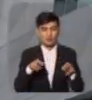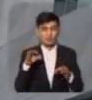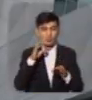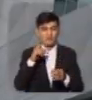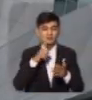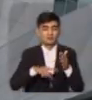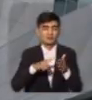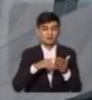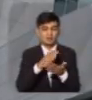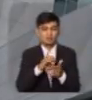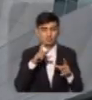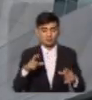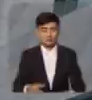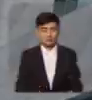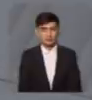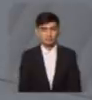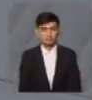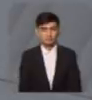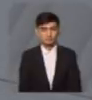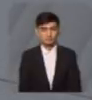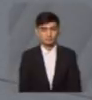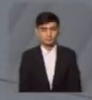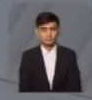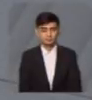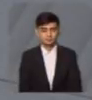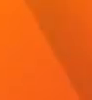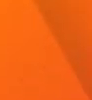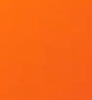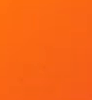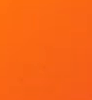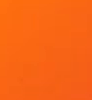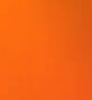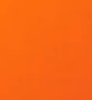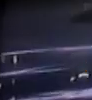бар. Жарас Ниязбек, Ринат Абулқайыров, Информ бюро, Алматы.